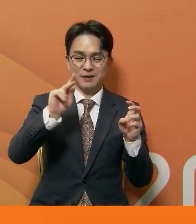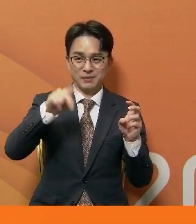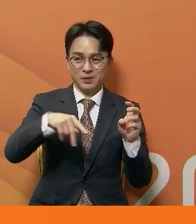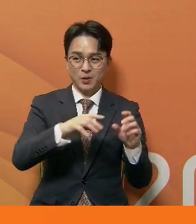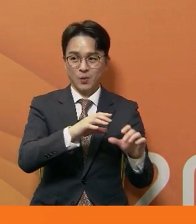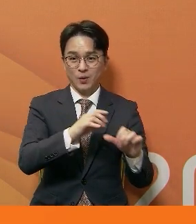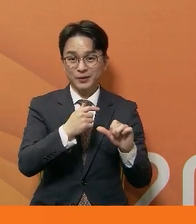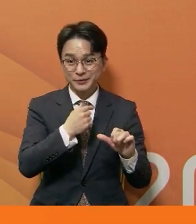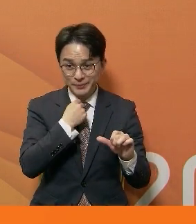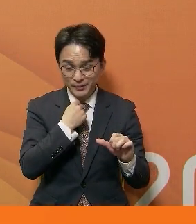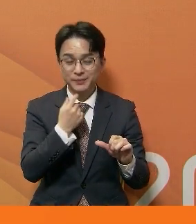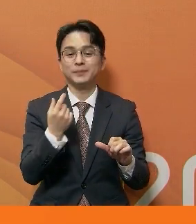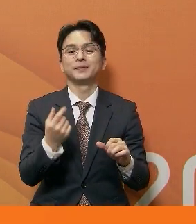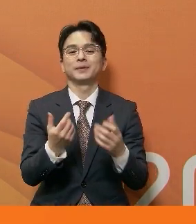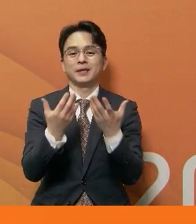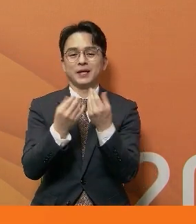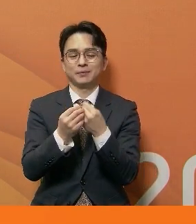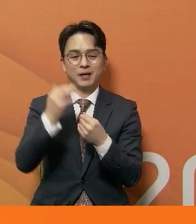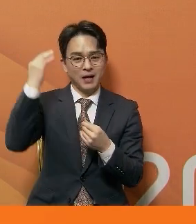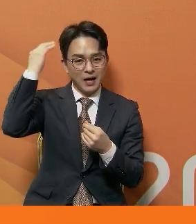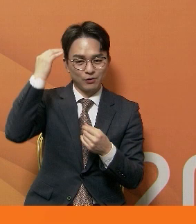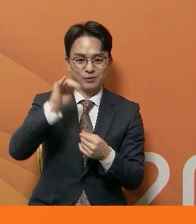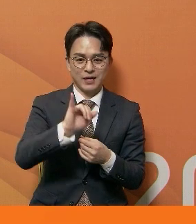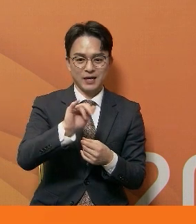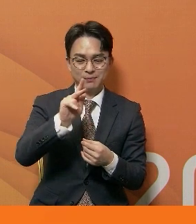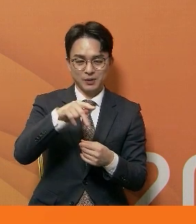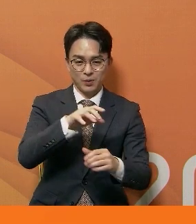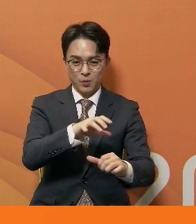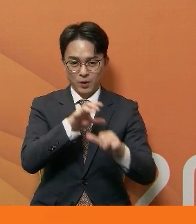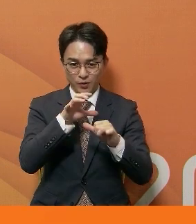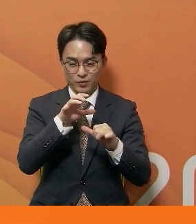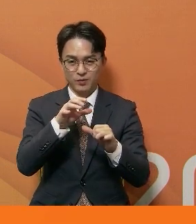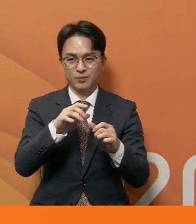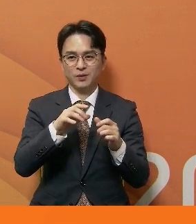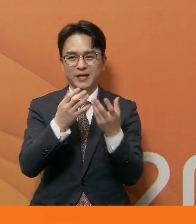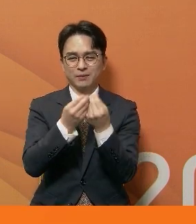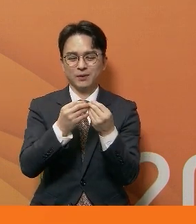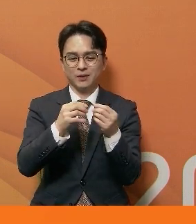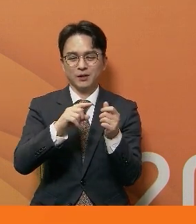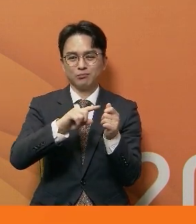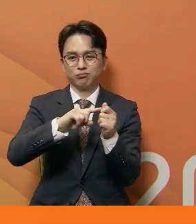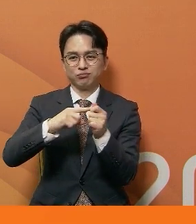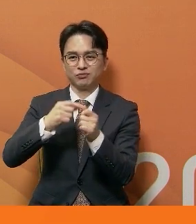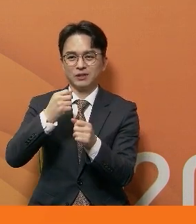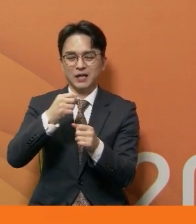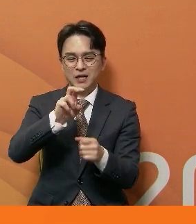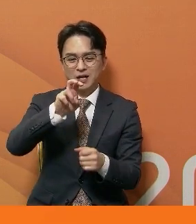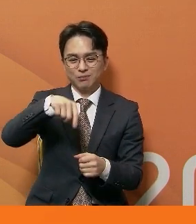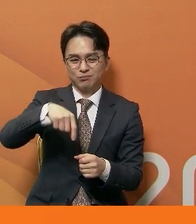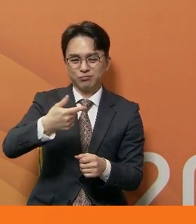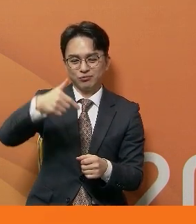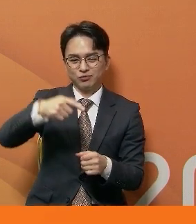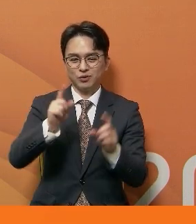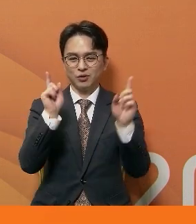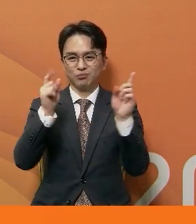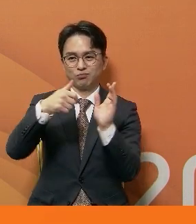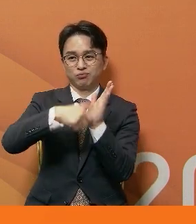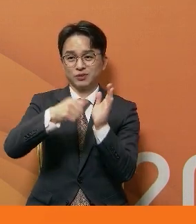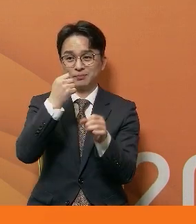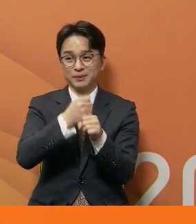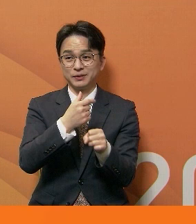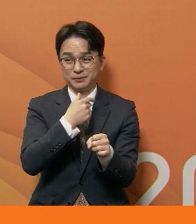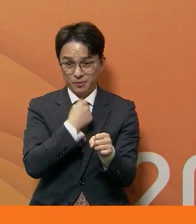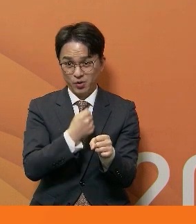들어서 우리 ip를 활용해서 문구를 만든다와 같이 어떤 그 ip를 활용한 라이선싱 제품을